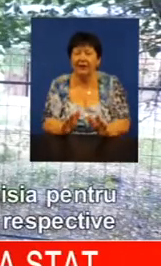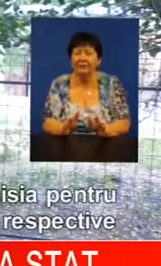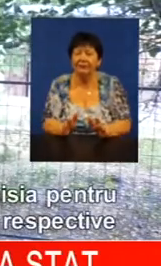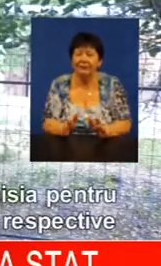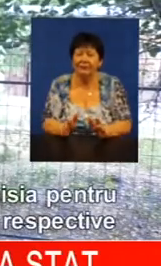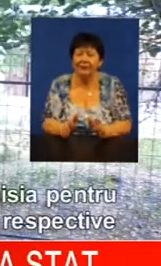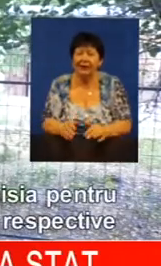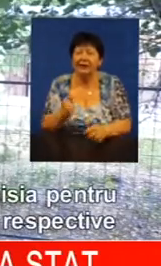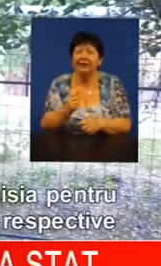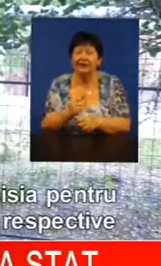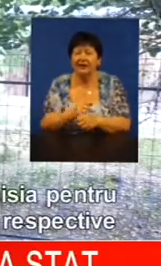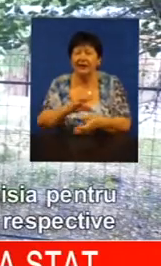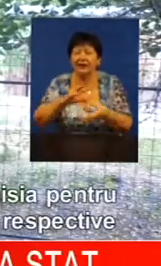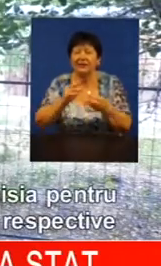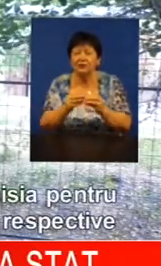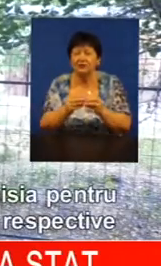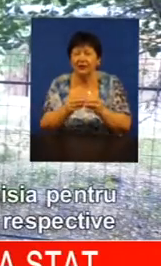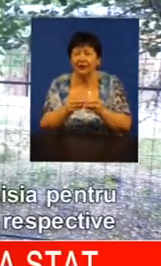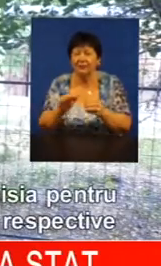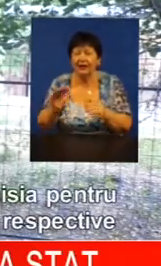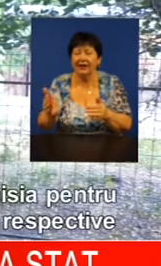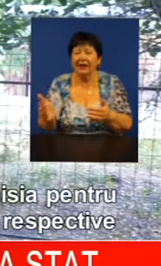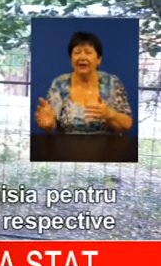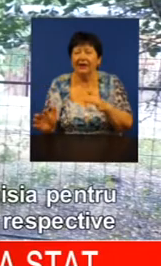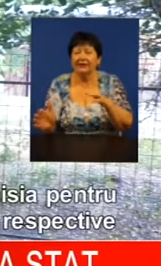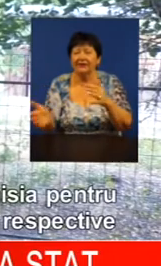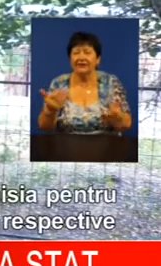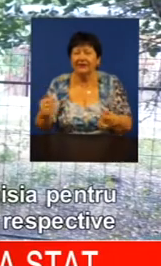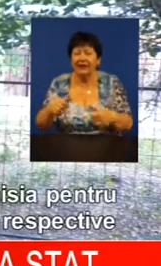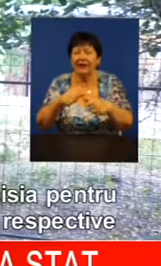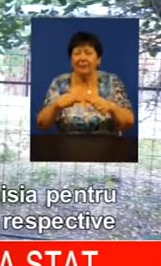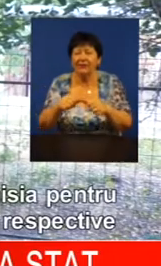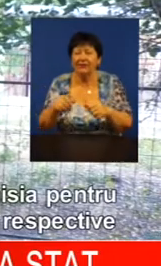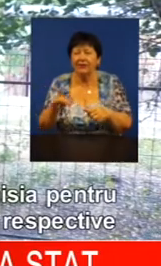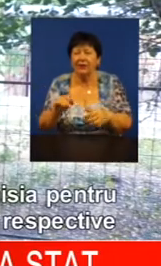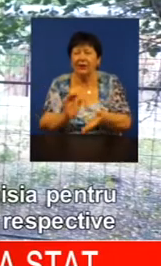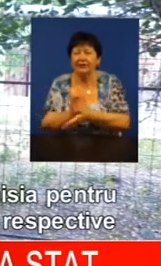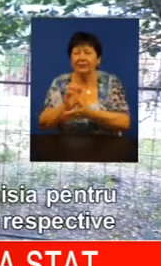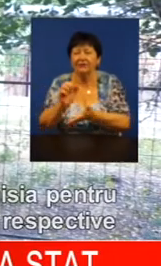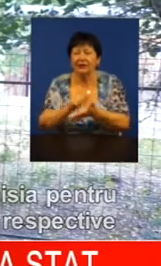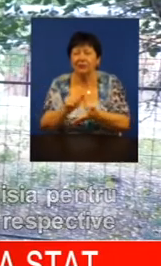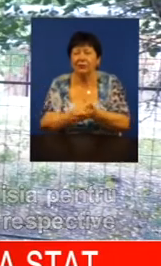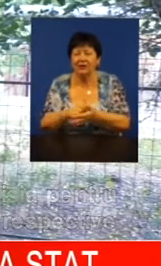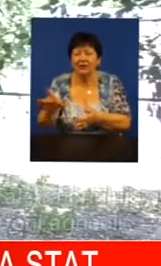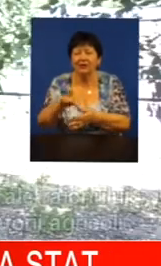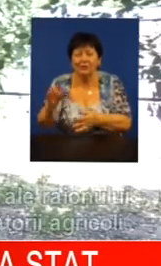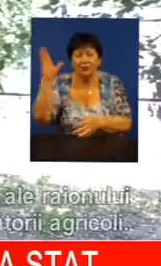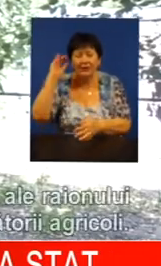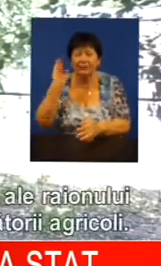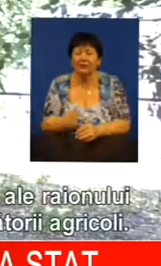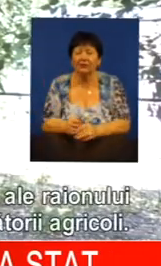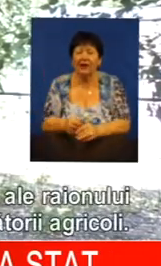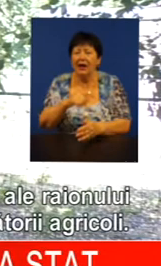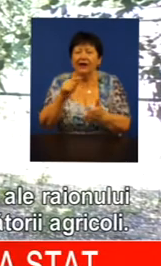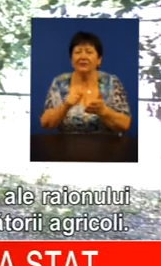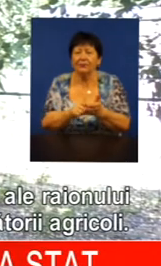Мы сделали это заключение, мы созвали в пятницу чрезвычайную комиссию района и направили данные документы в правительство Республики Молдова. И этим уже